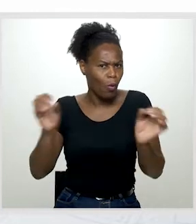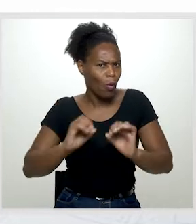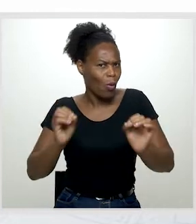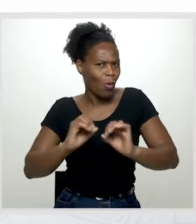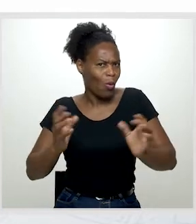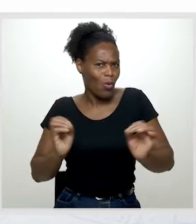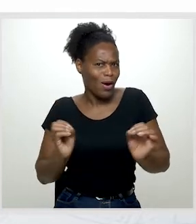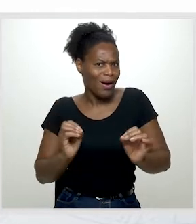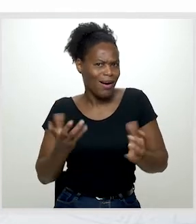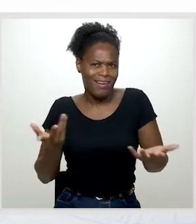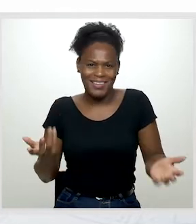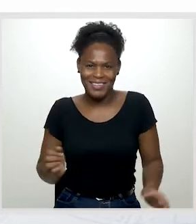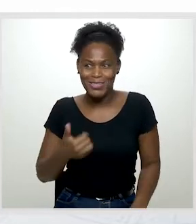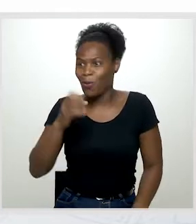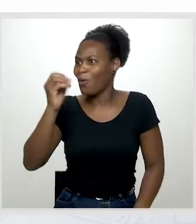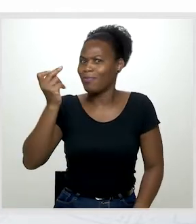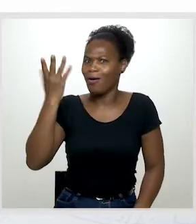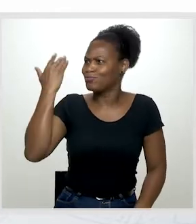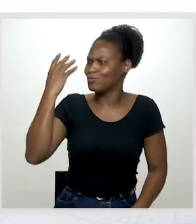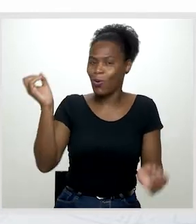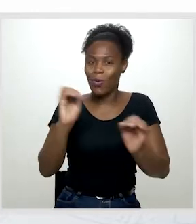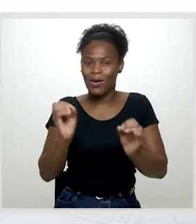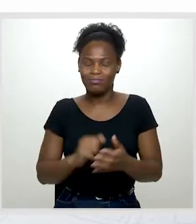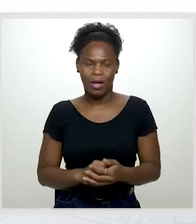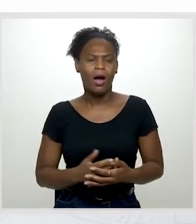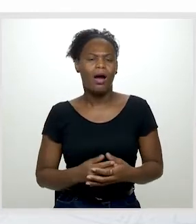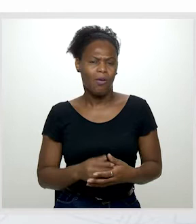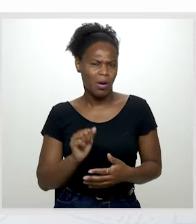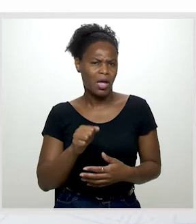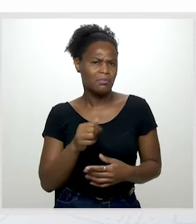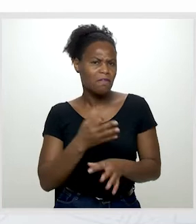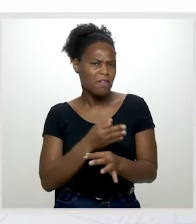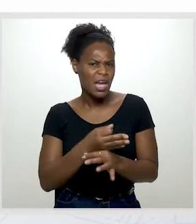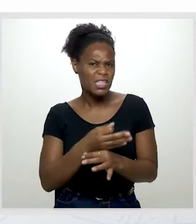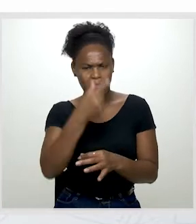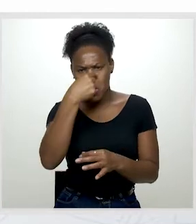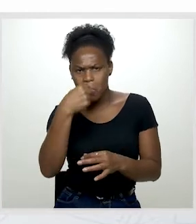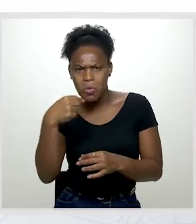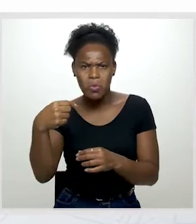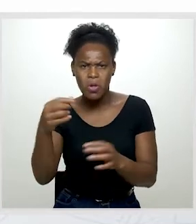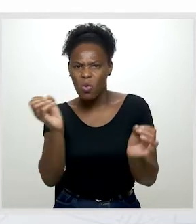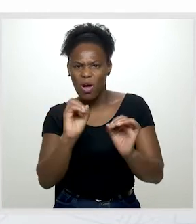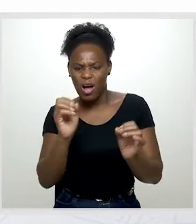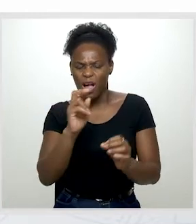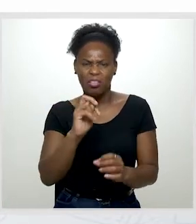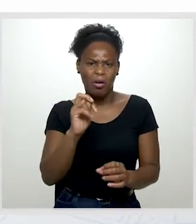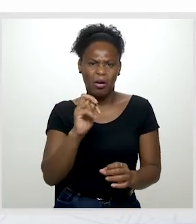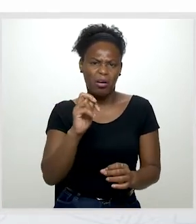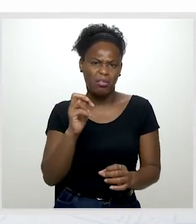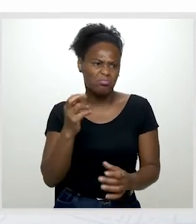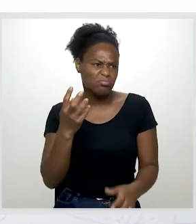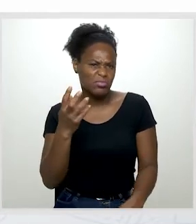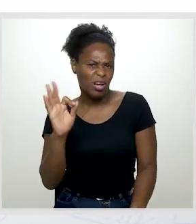a 50 ans. Ah oui, Halloween, on le fête depuis seulement 3 ou 4 ans,